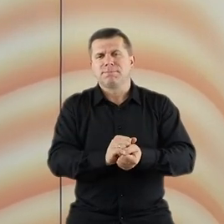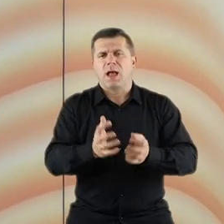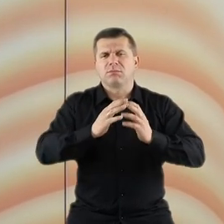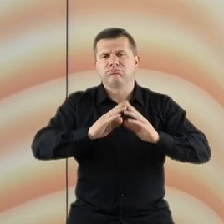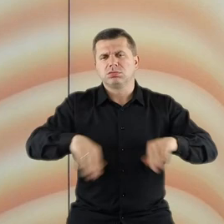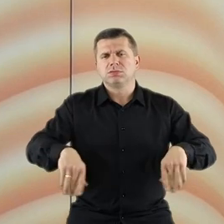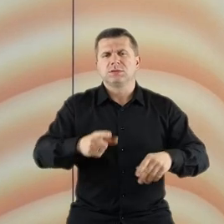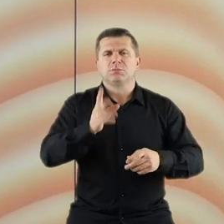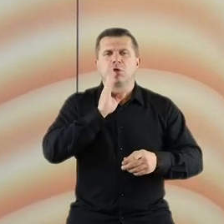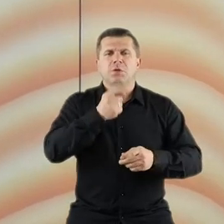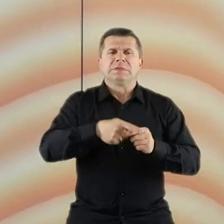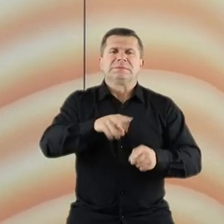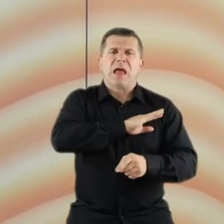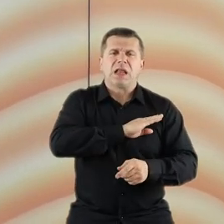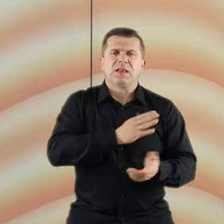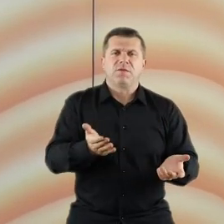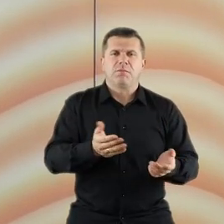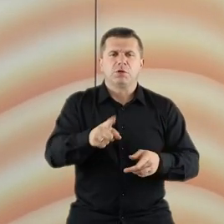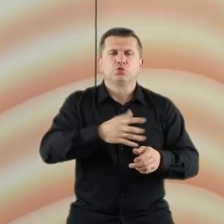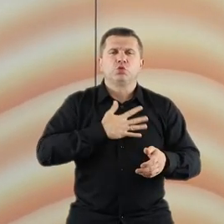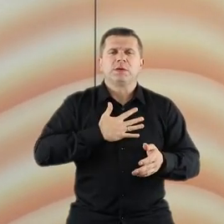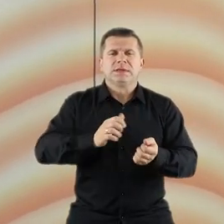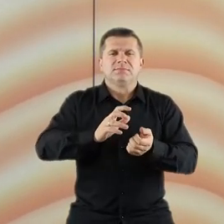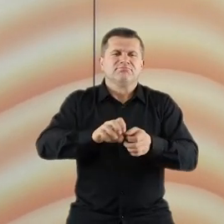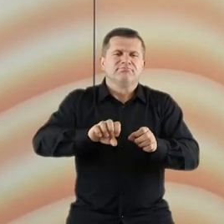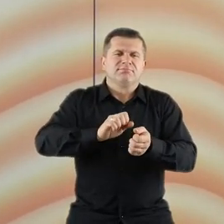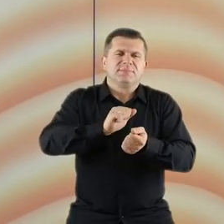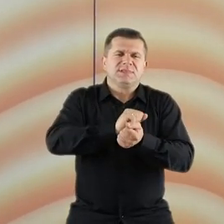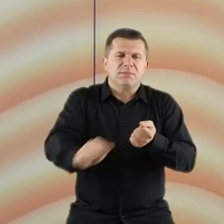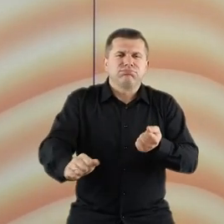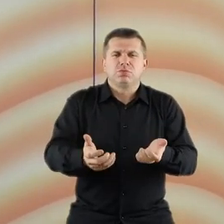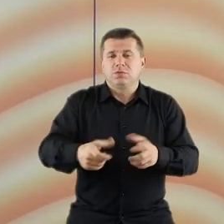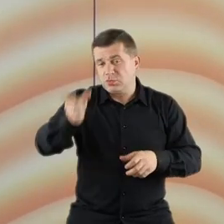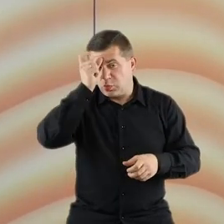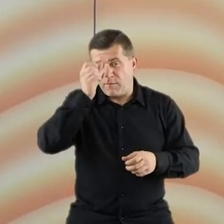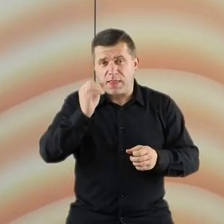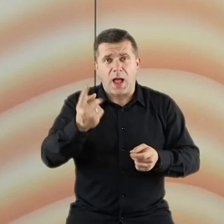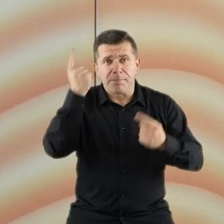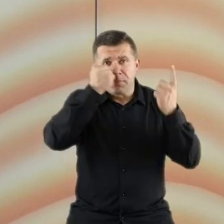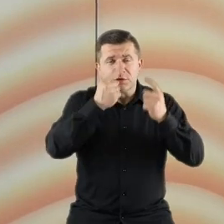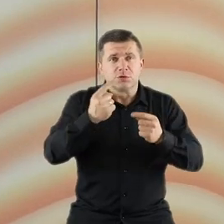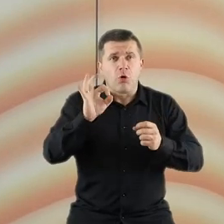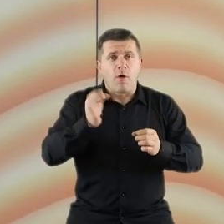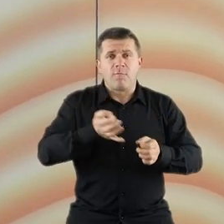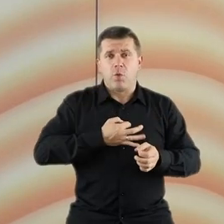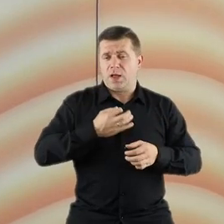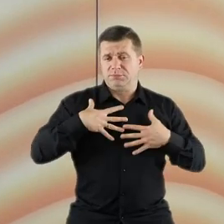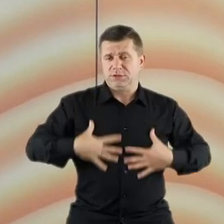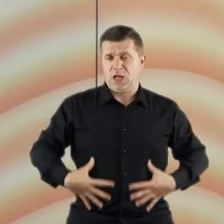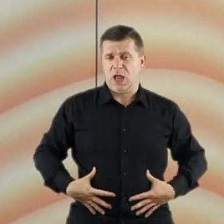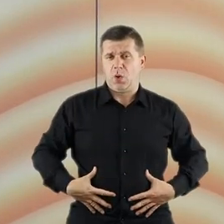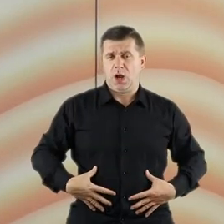kojarzy się z martwą tą kojarzy się z zepsuciem tak człowiek odbierał własne ciało